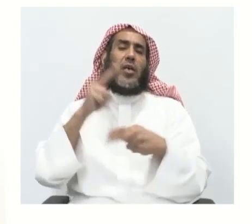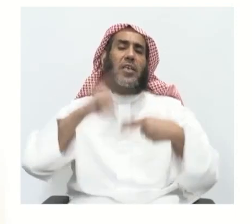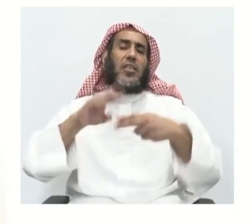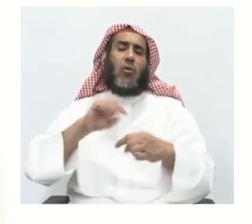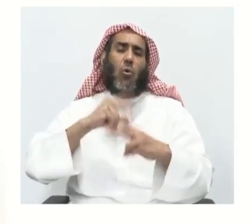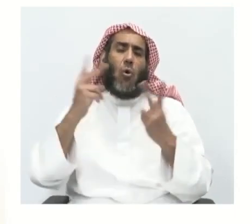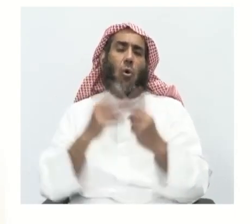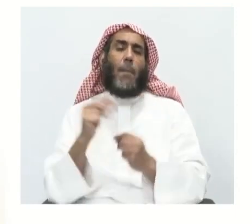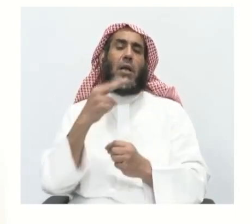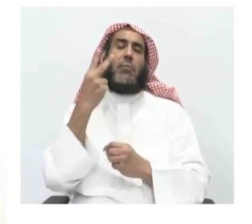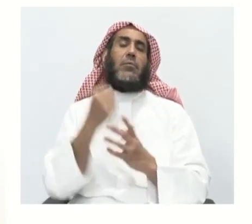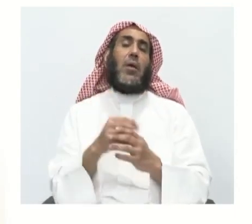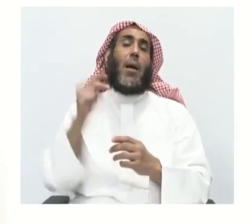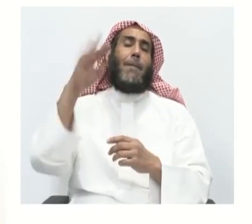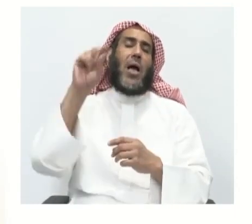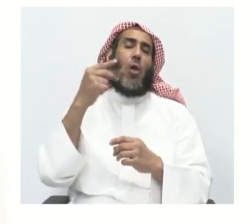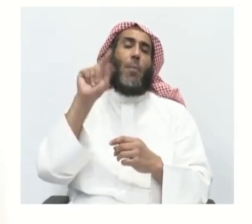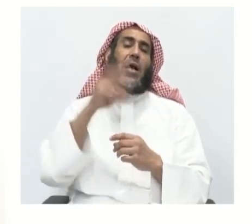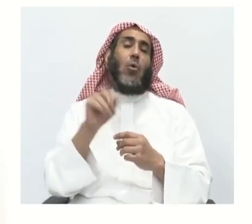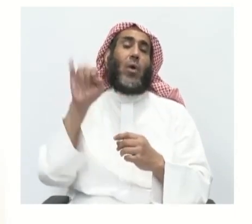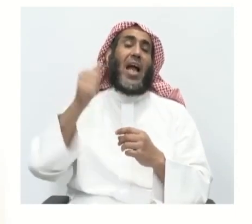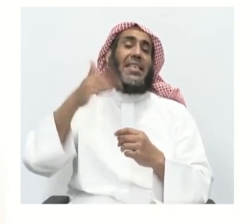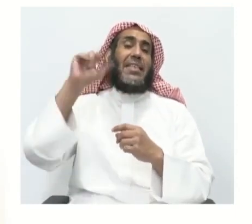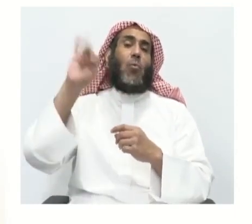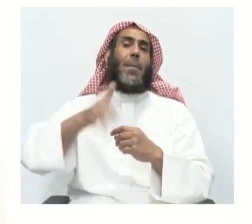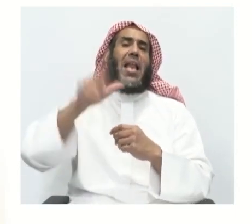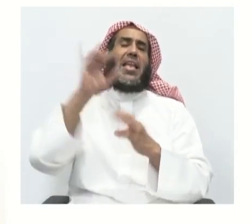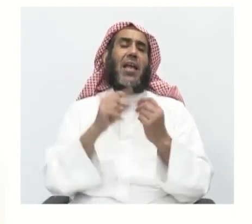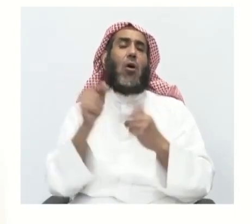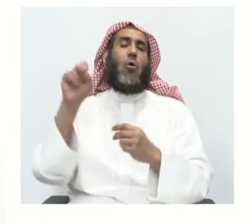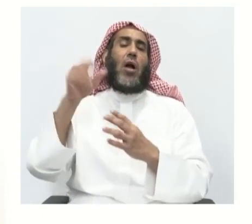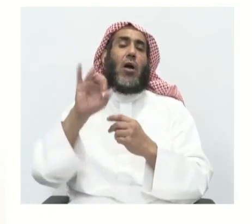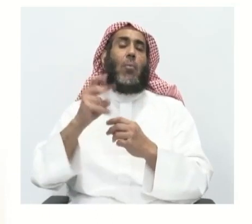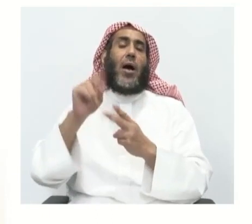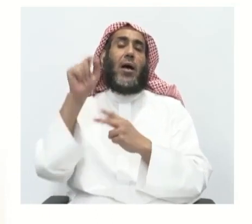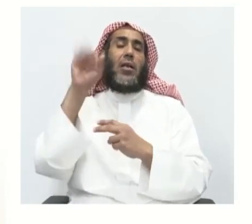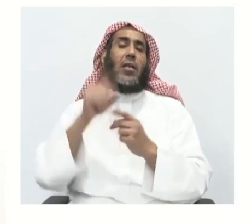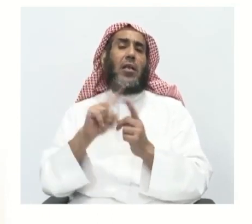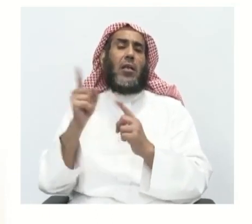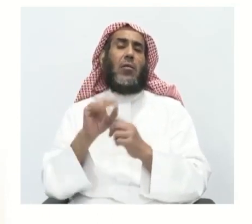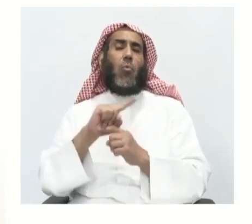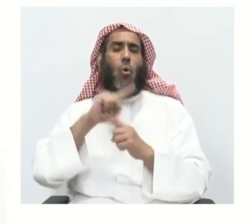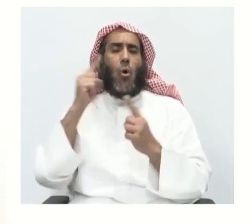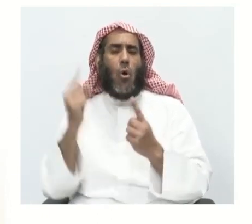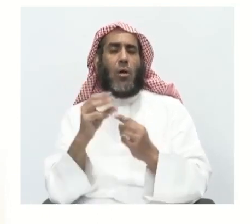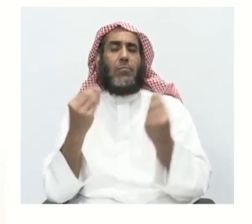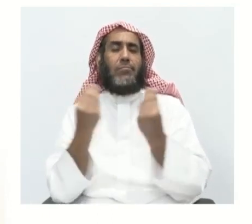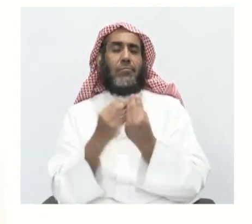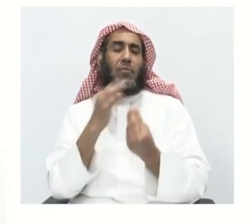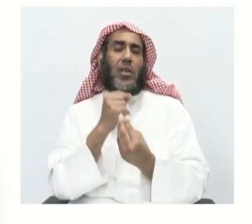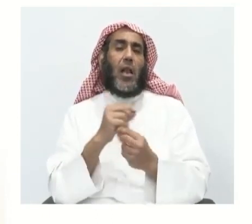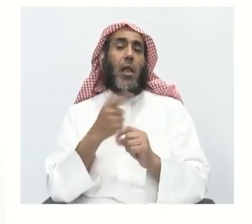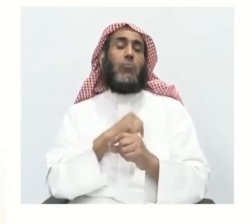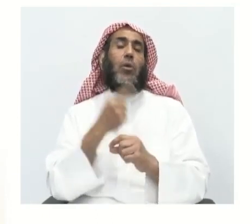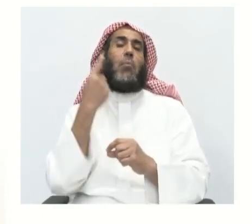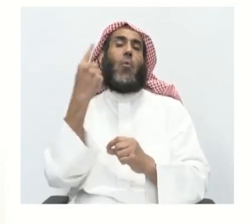الاصل تتكون من كلمتين بعل وبك وراس وماليه وكهربائيه ومغناطيسيه ولقد دمجت في كل كلمتين منها لفظا للدلاله على